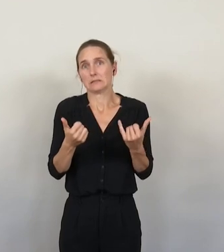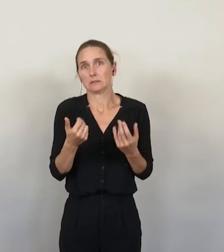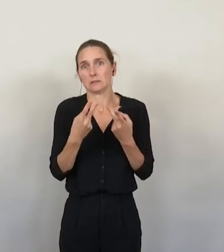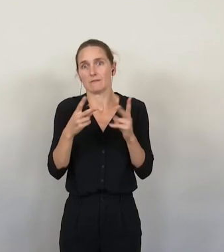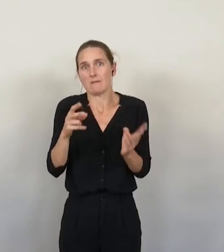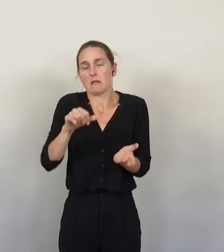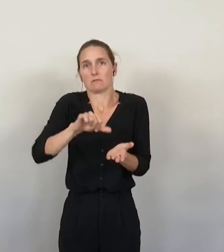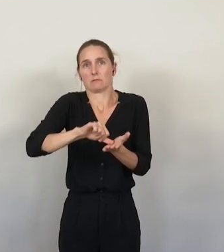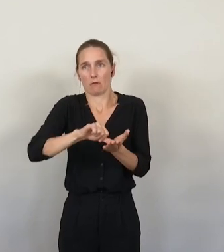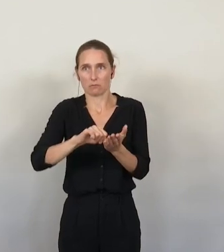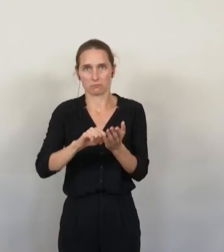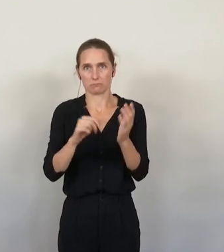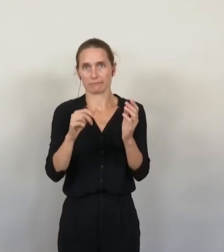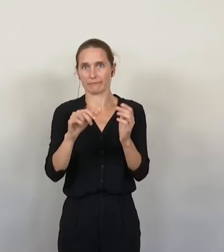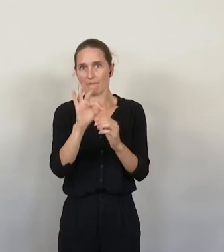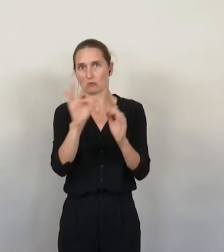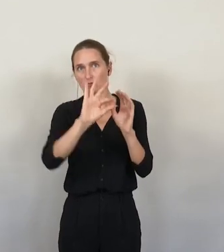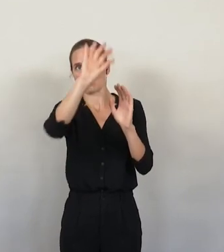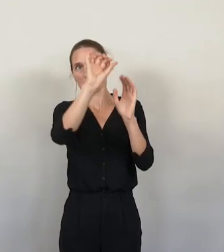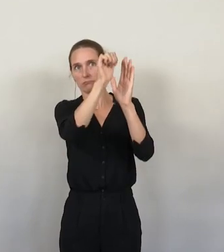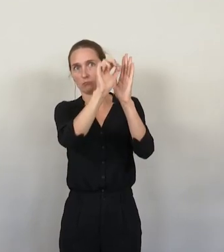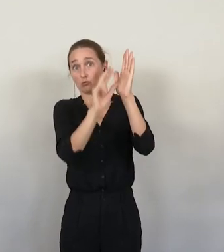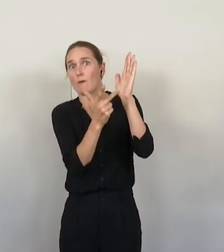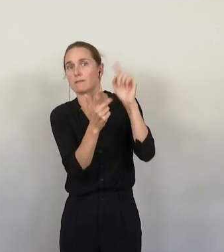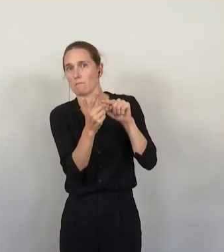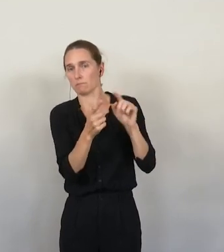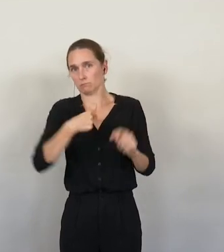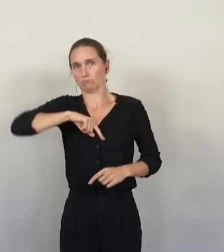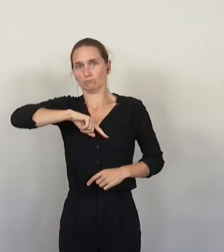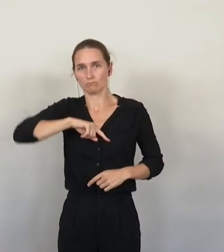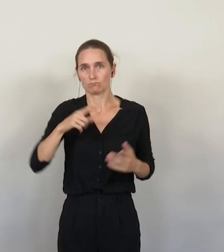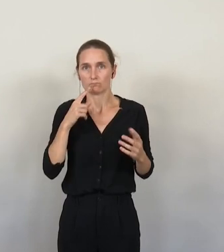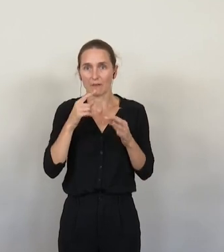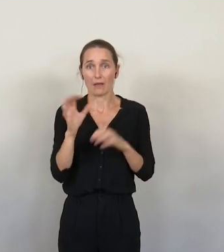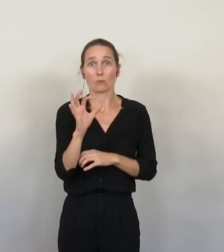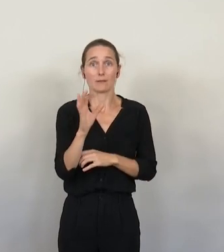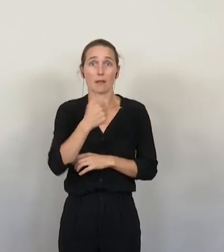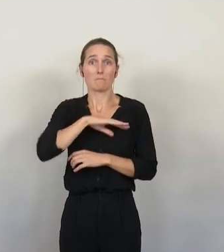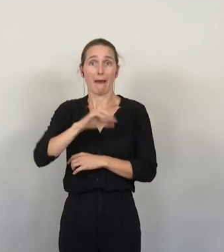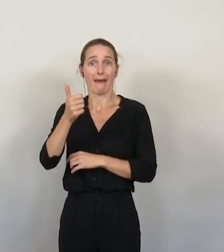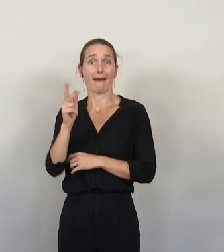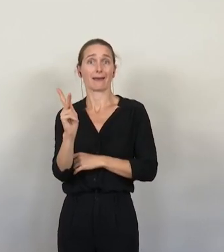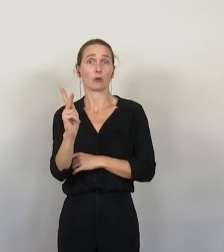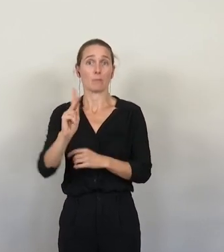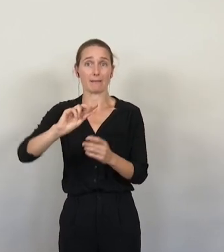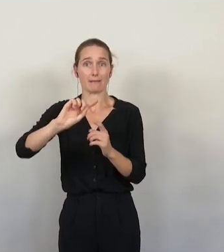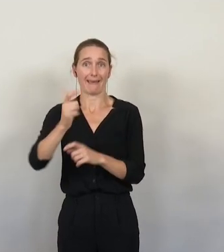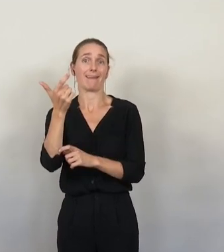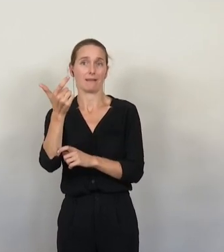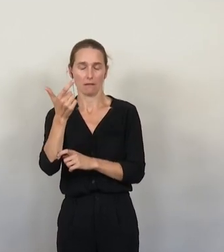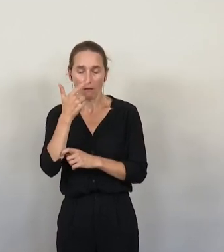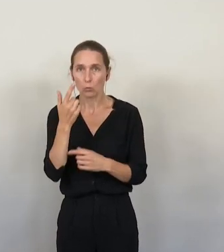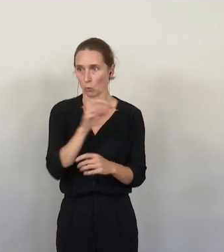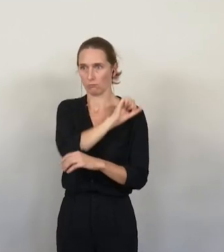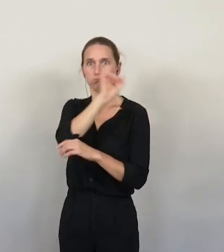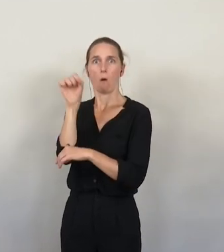donc c'estàd qu'en terme de toilette par kilomè Carr là le le ratio est encore plus important c'est pour vous